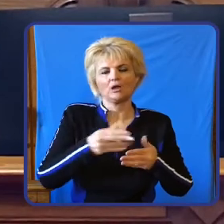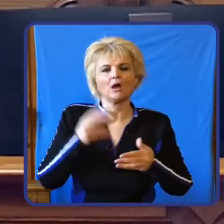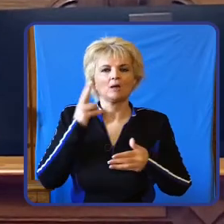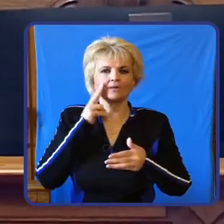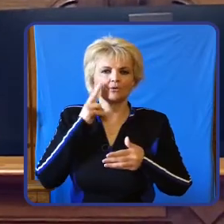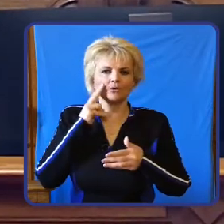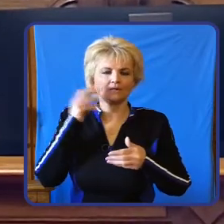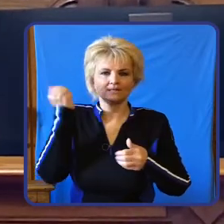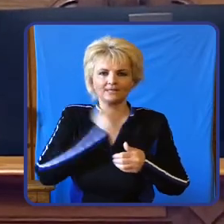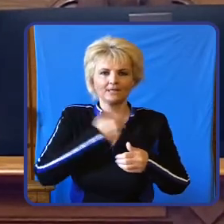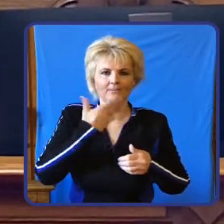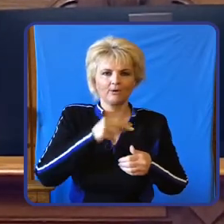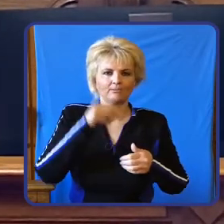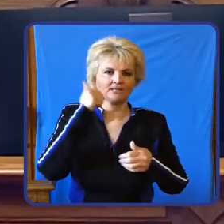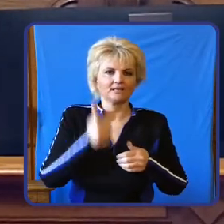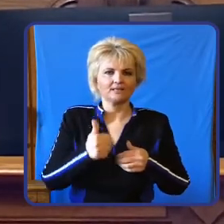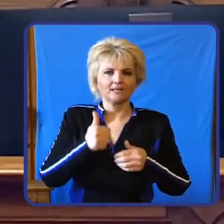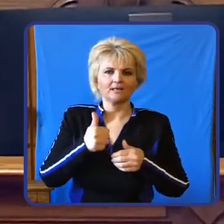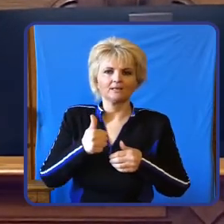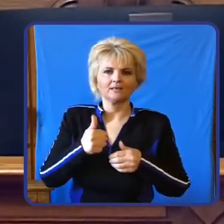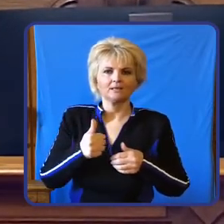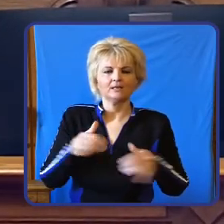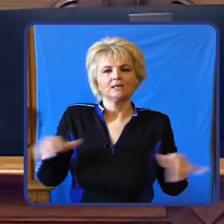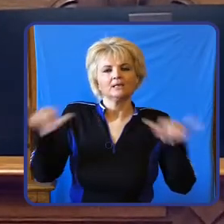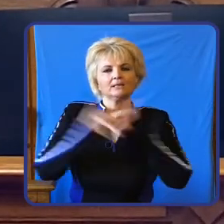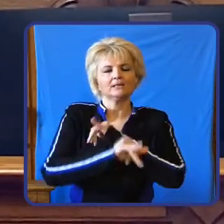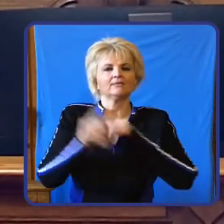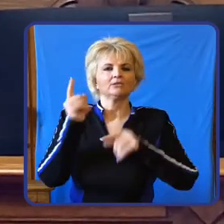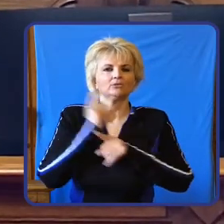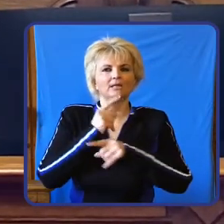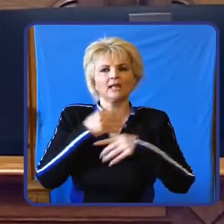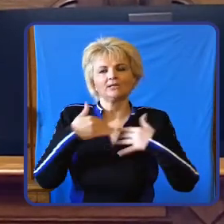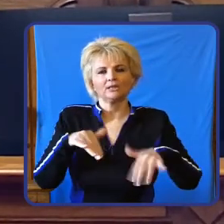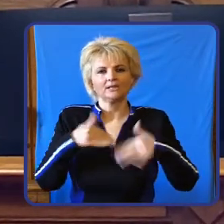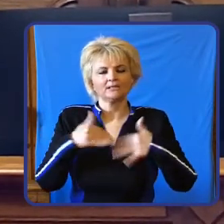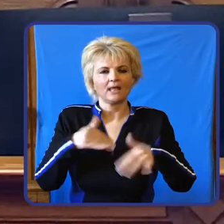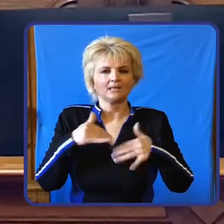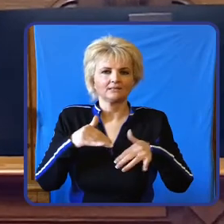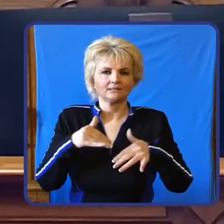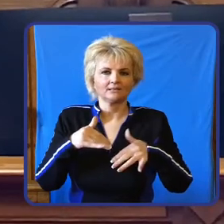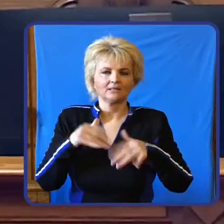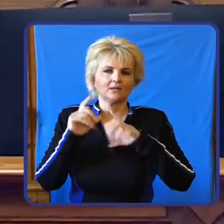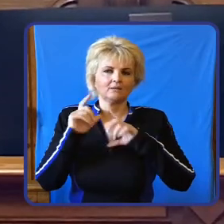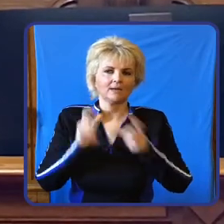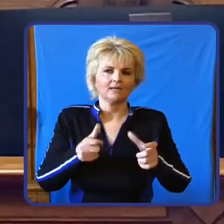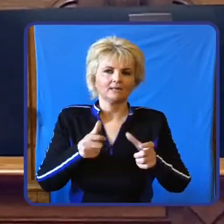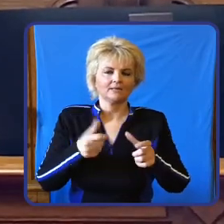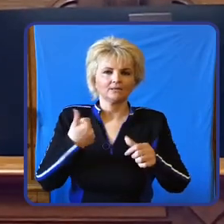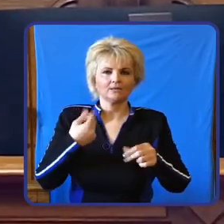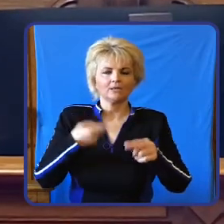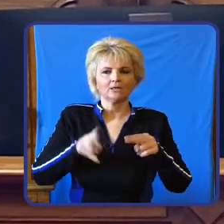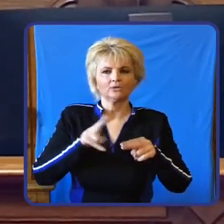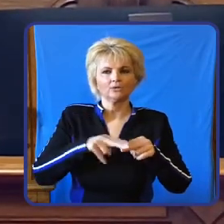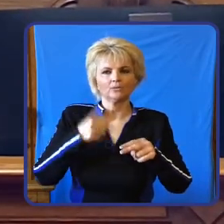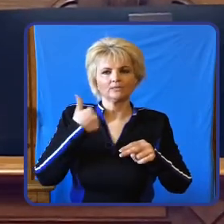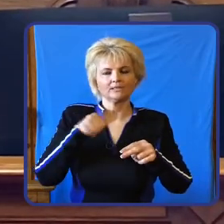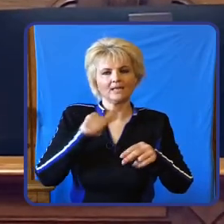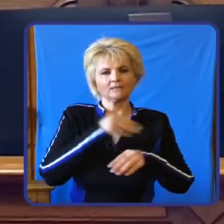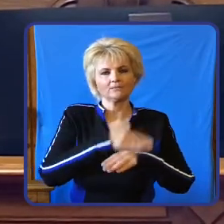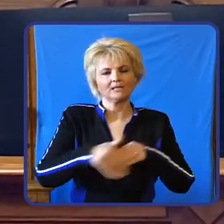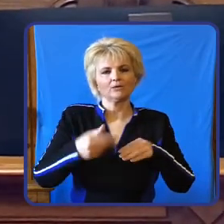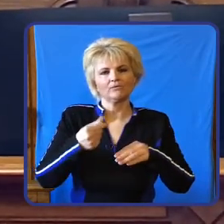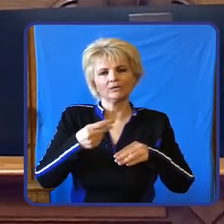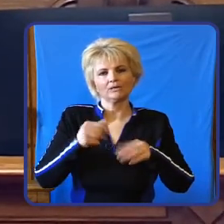amikor december 31-én téves utalás néven hirtelen megérkezett egy jelentősebb több százmilliós összeg, amit január